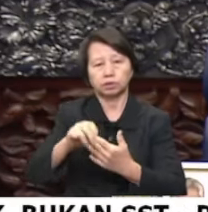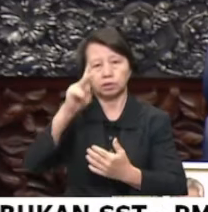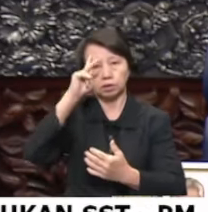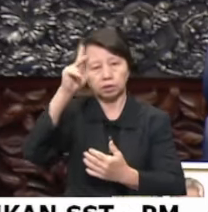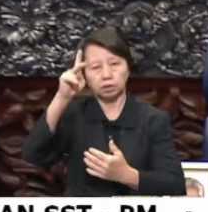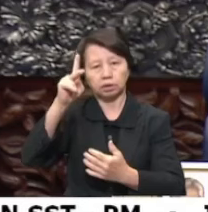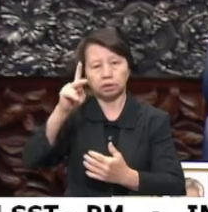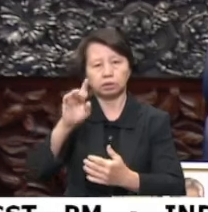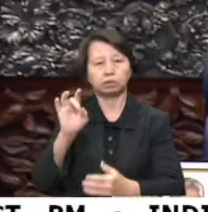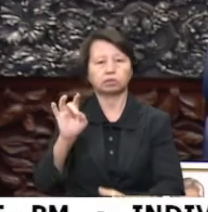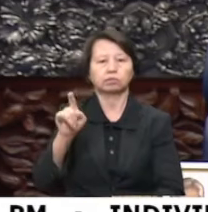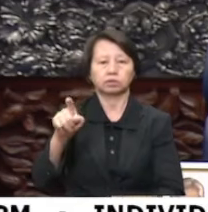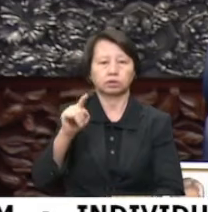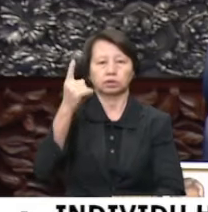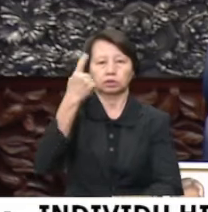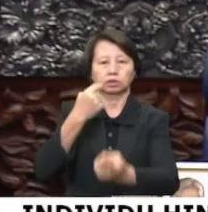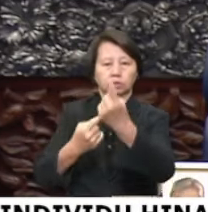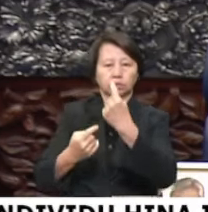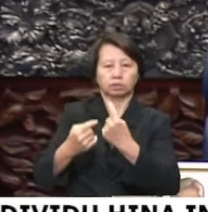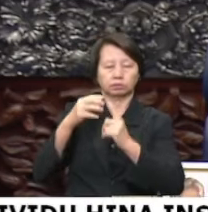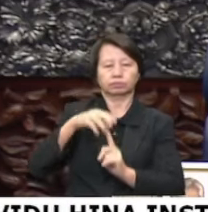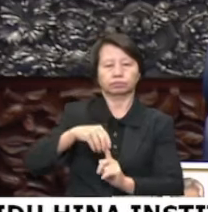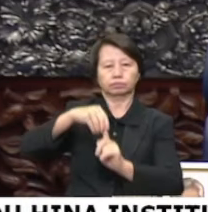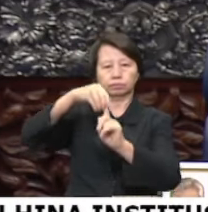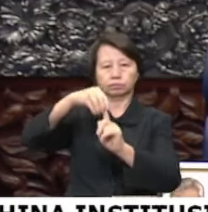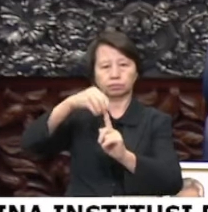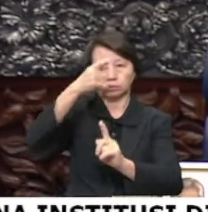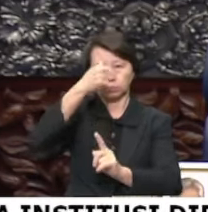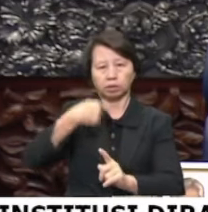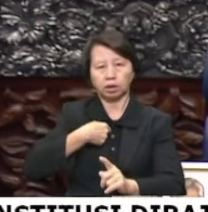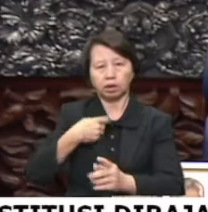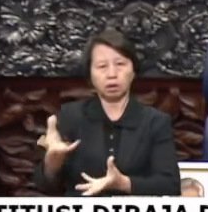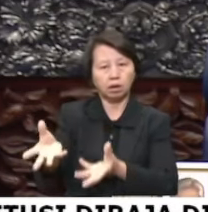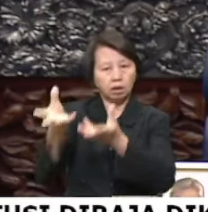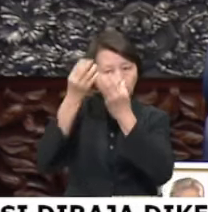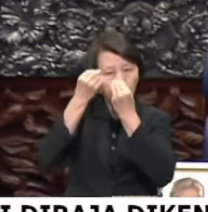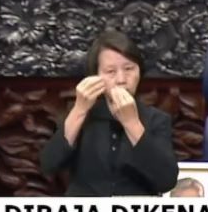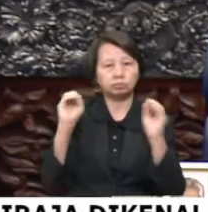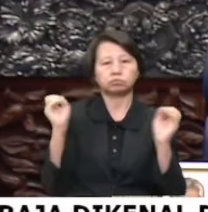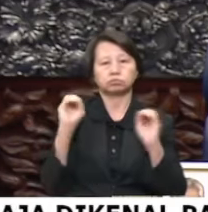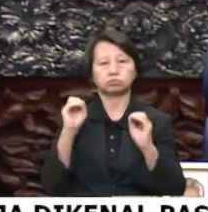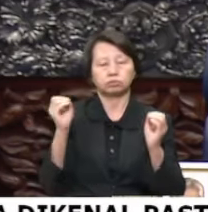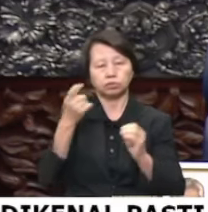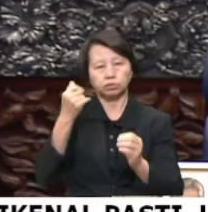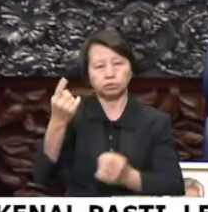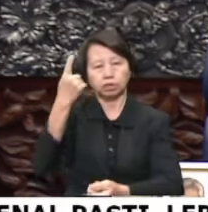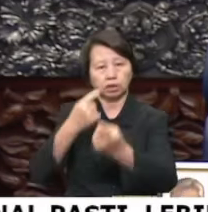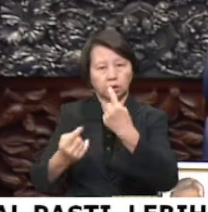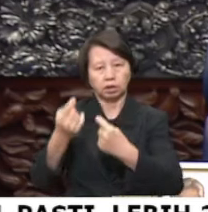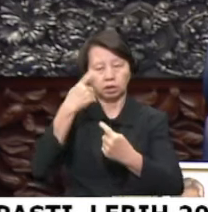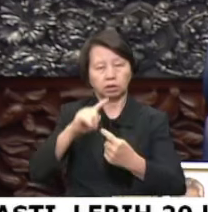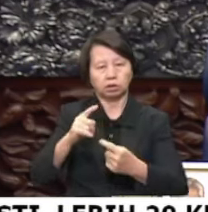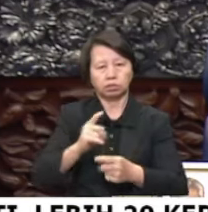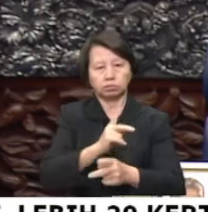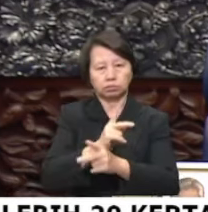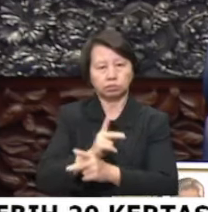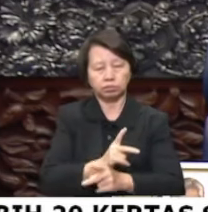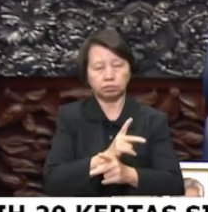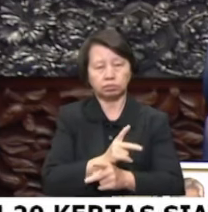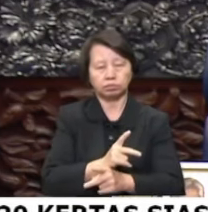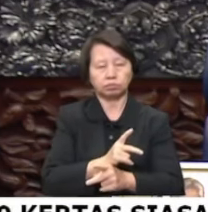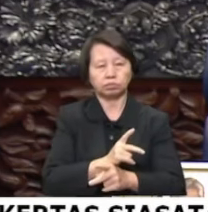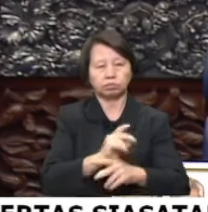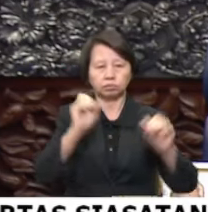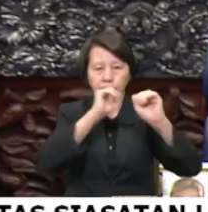Kelantan, ini satu soalan yang khusus sebab saya tak ada maklumat sekarang ini, sebab soalan ini lebih untuk cover kawasan Shah Alam.